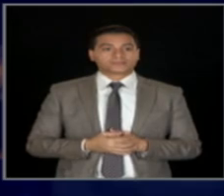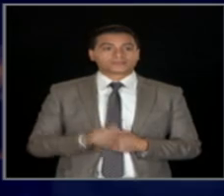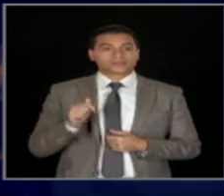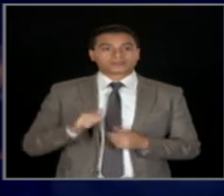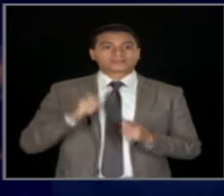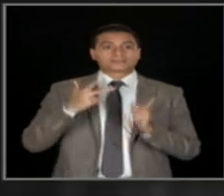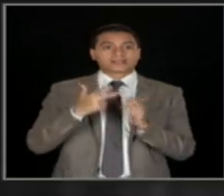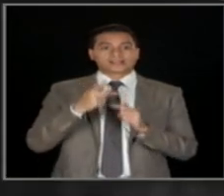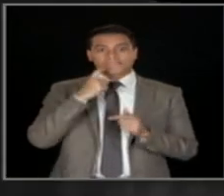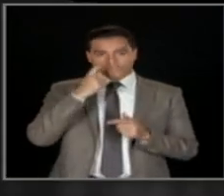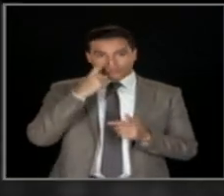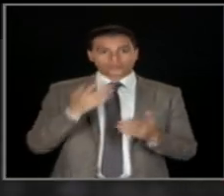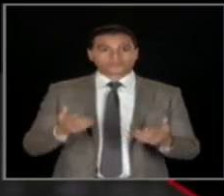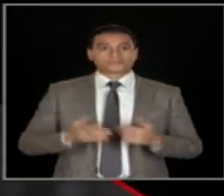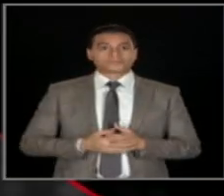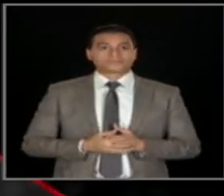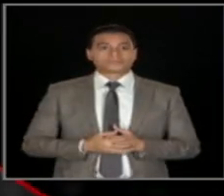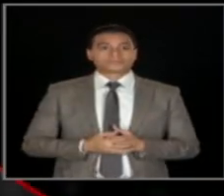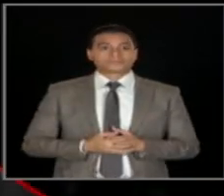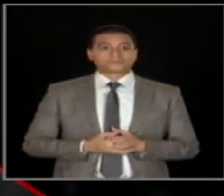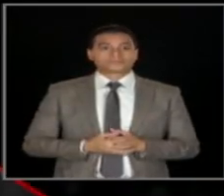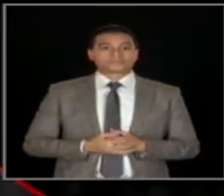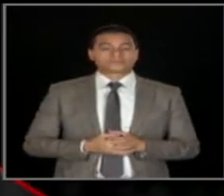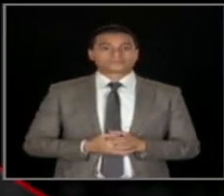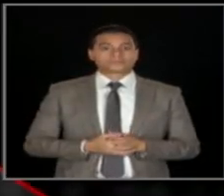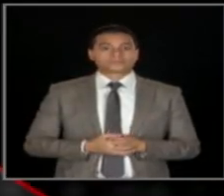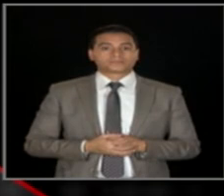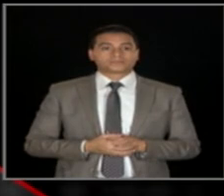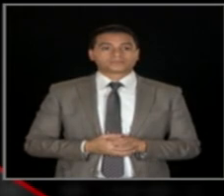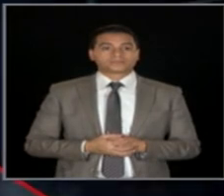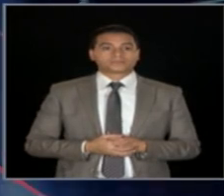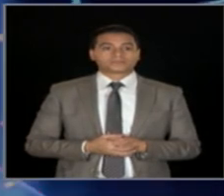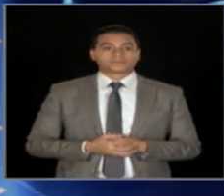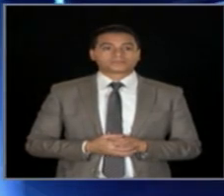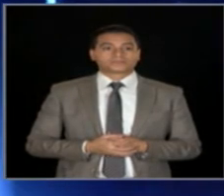الثالثة، فقرة ألف نون. ألف نون،